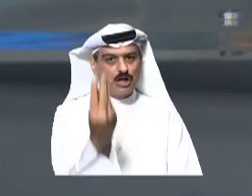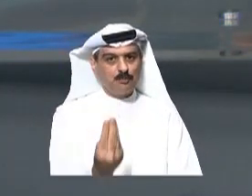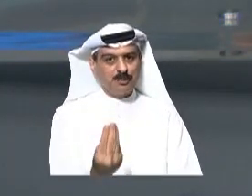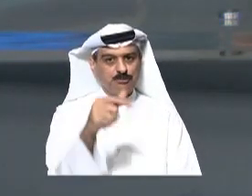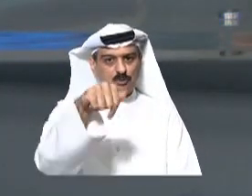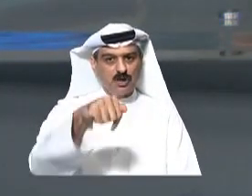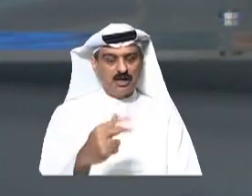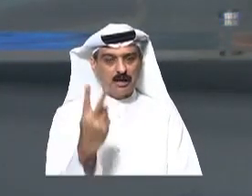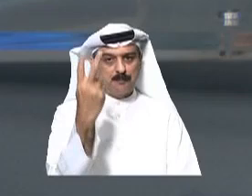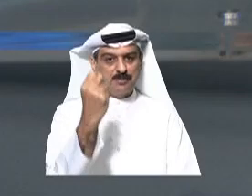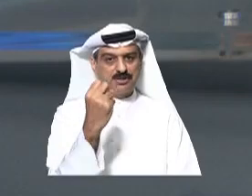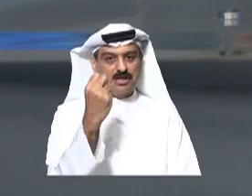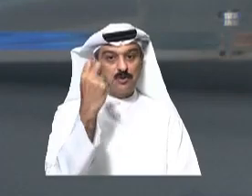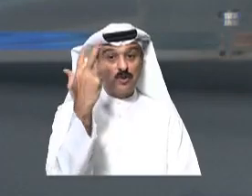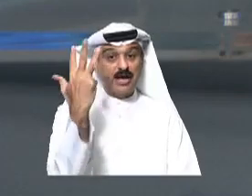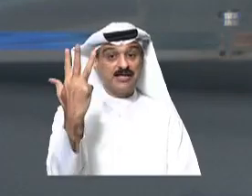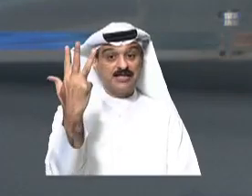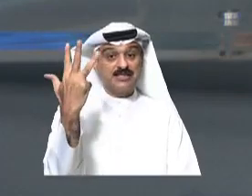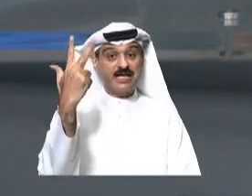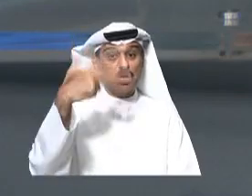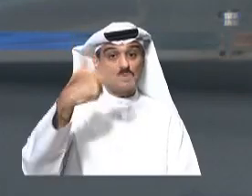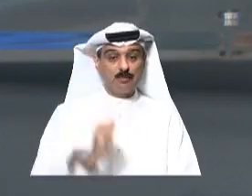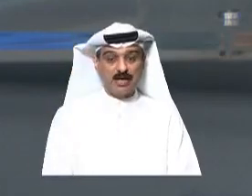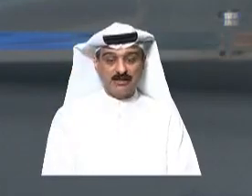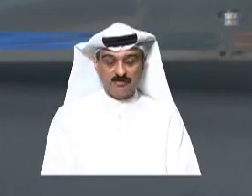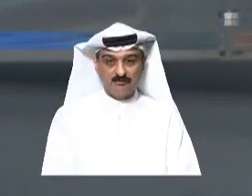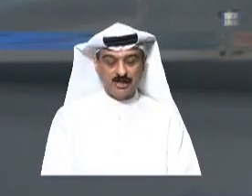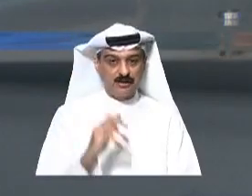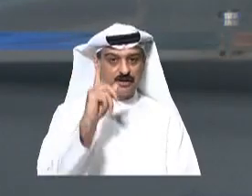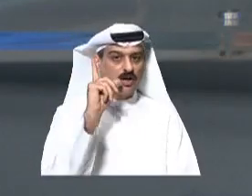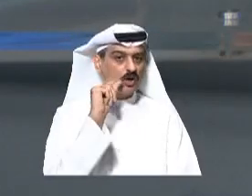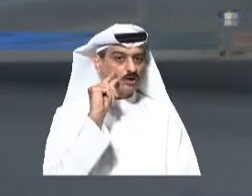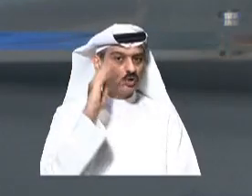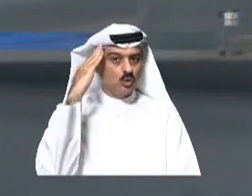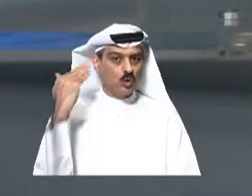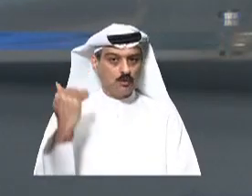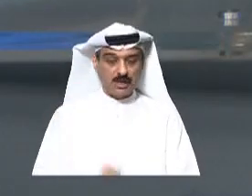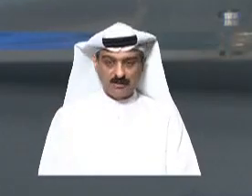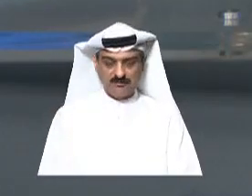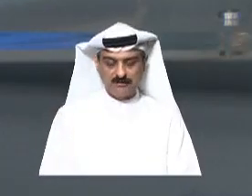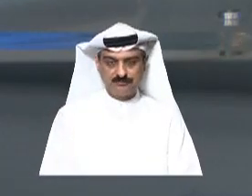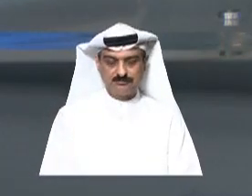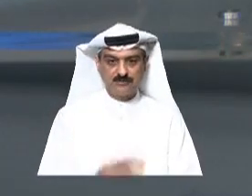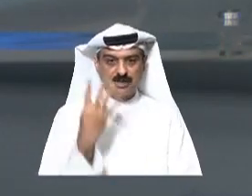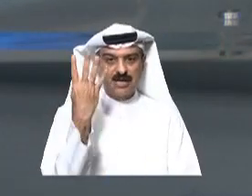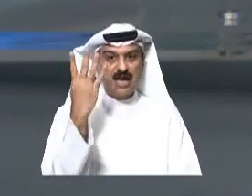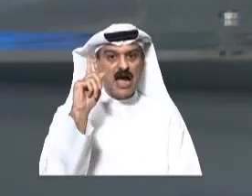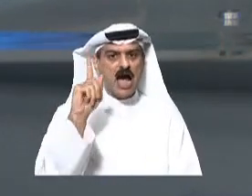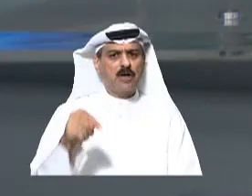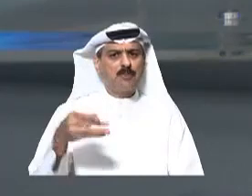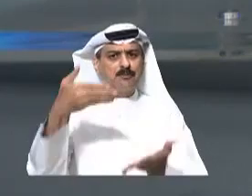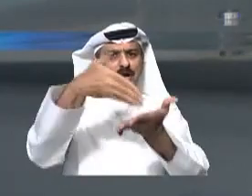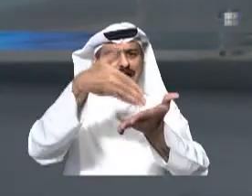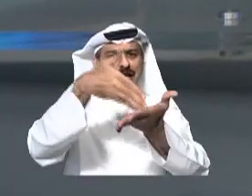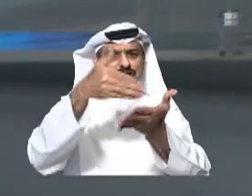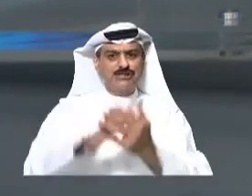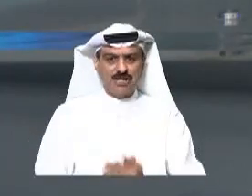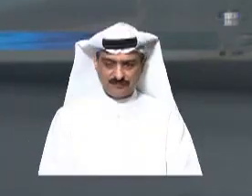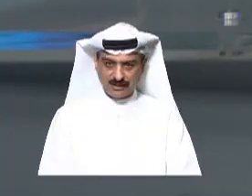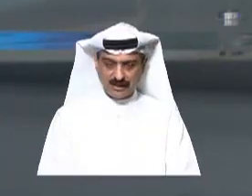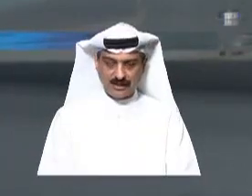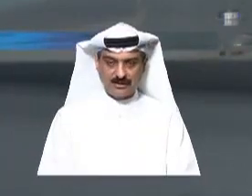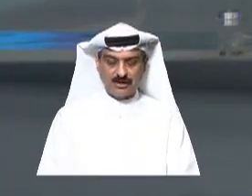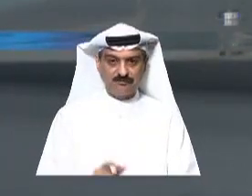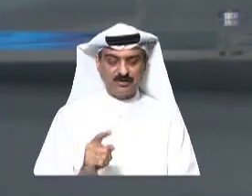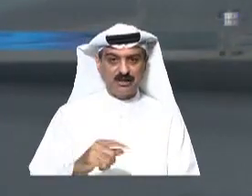إلى 289 مرشحا ومرشحة قبل 4 أيام على إقفال باب التسجيل الأربعاء